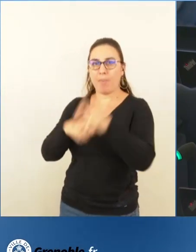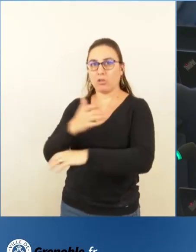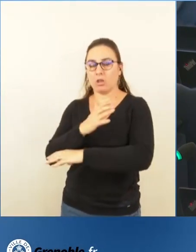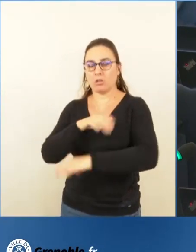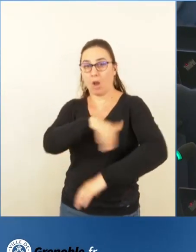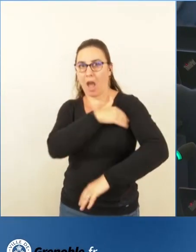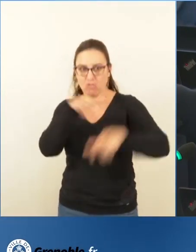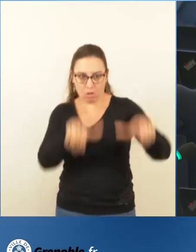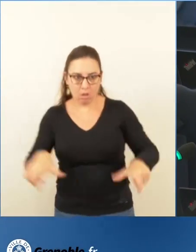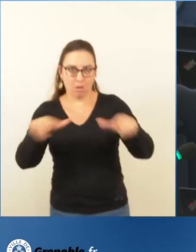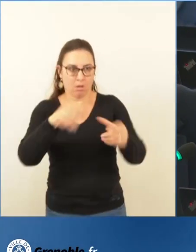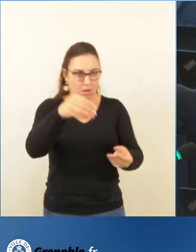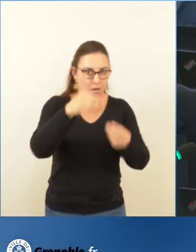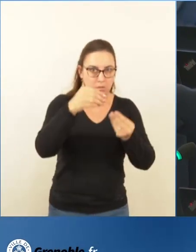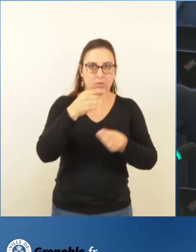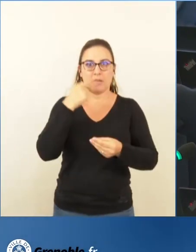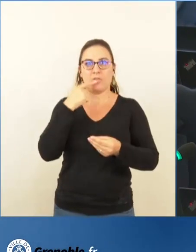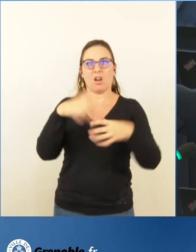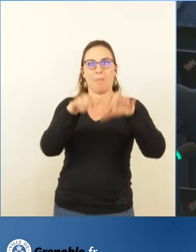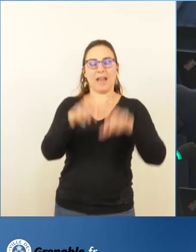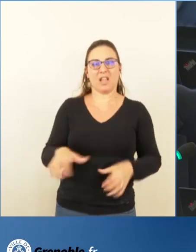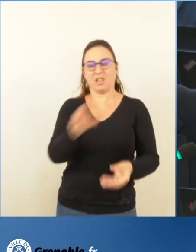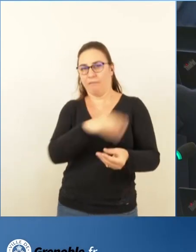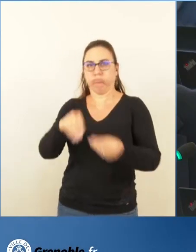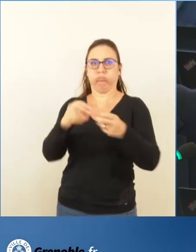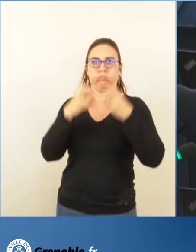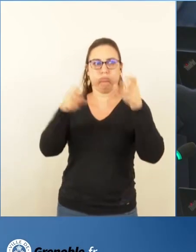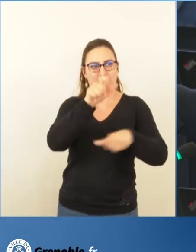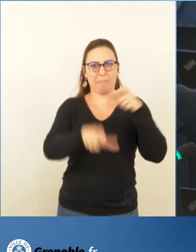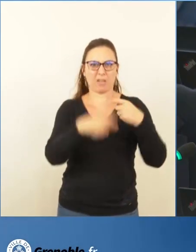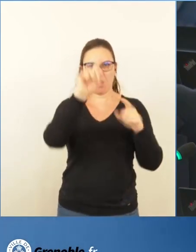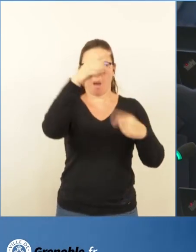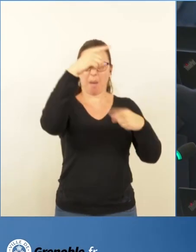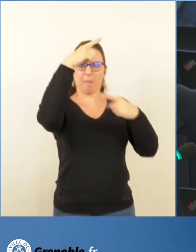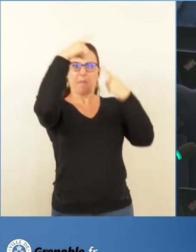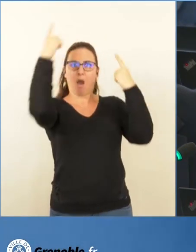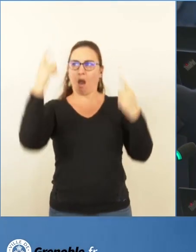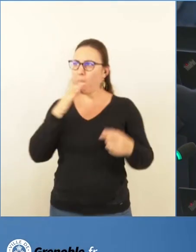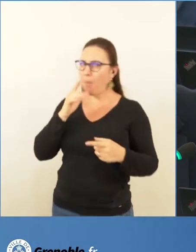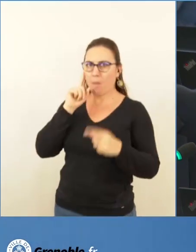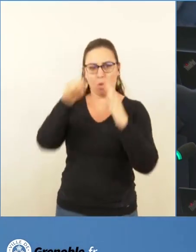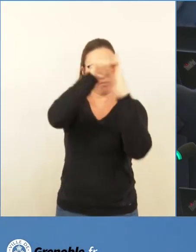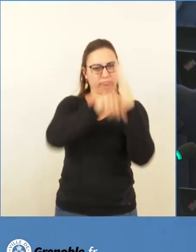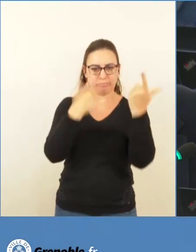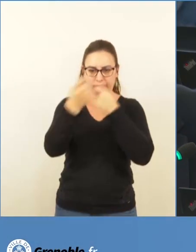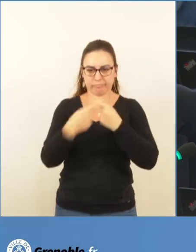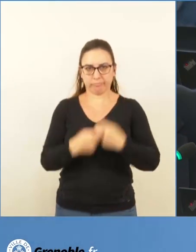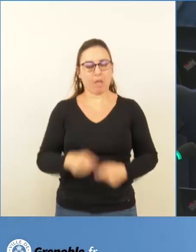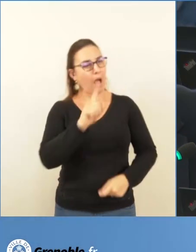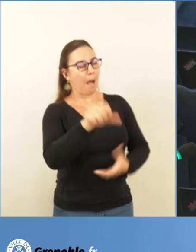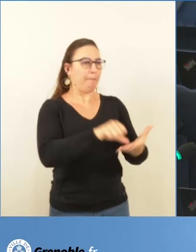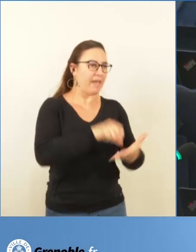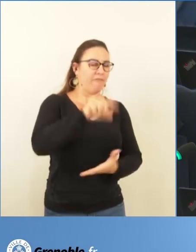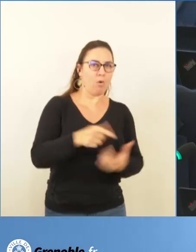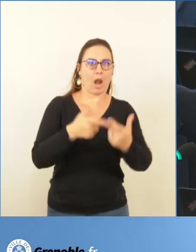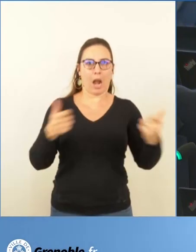gérer non seulement ces suppléments administratifs mais le mécontentement des visiteurs qui ne rentreront pas dans les cases ce